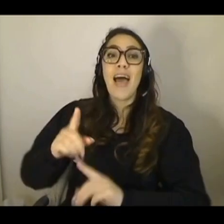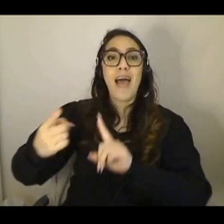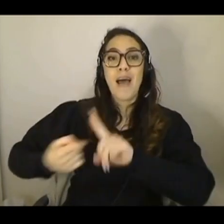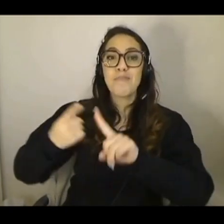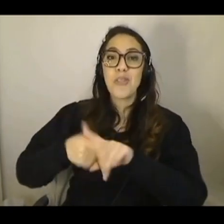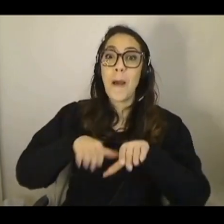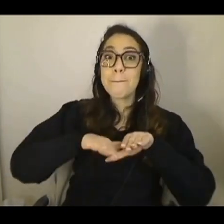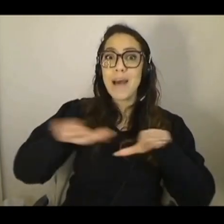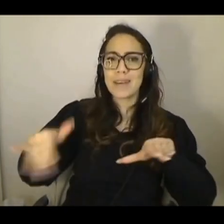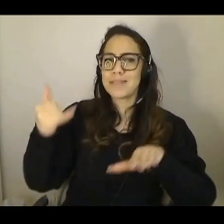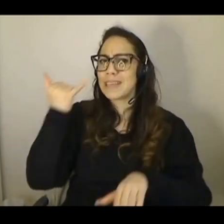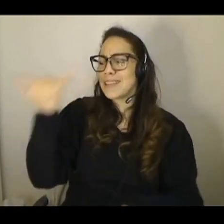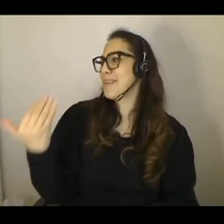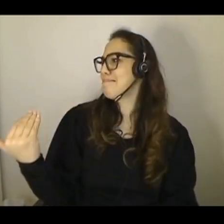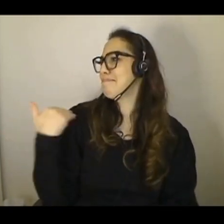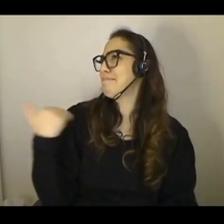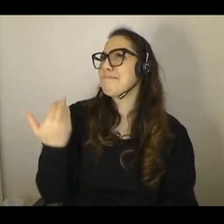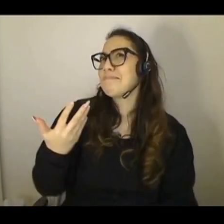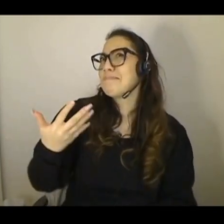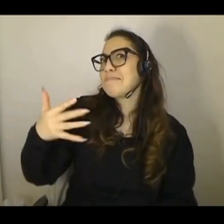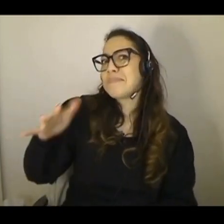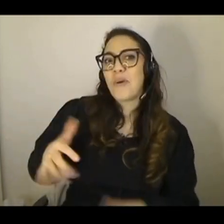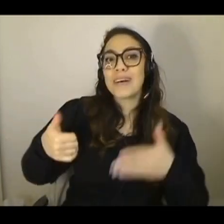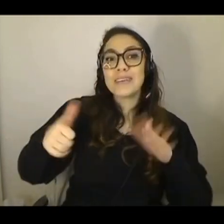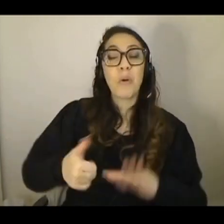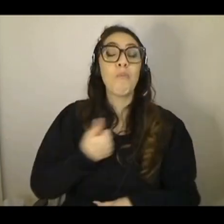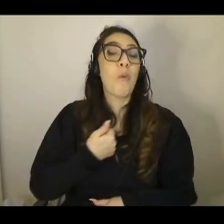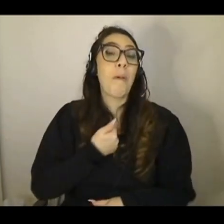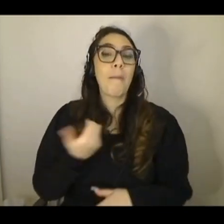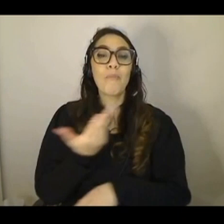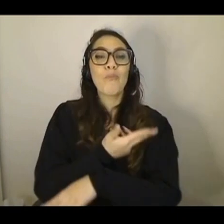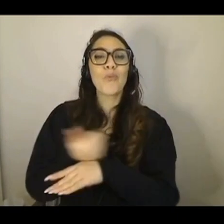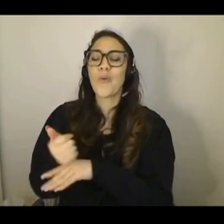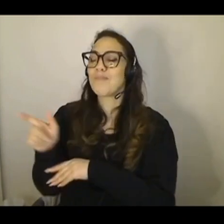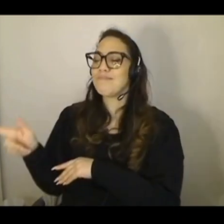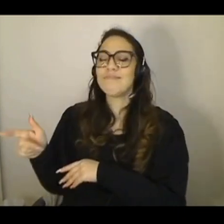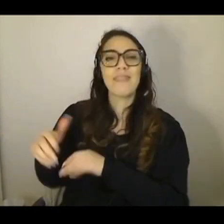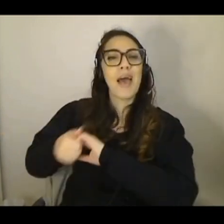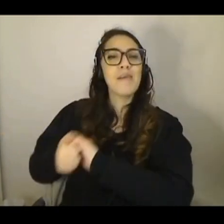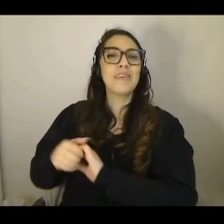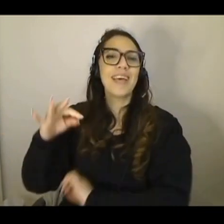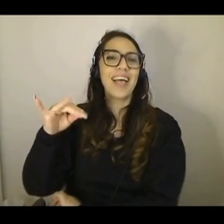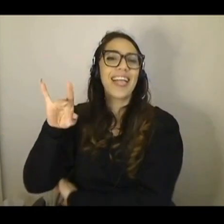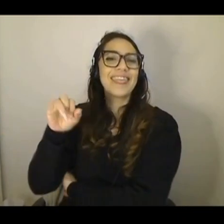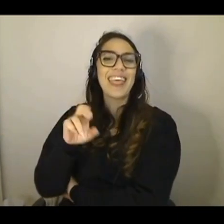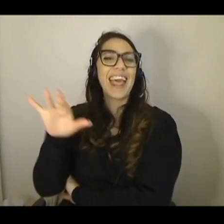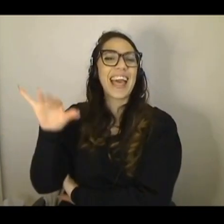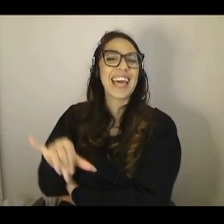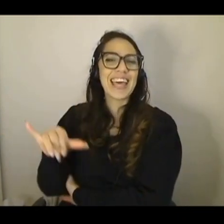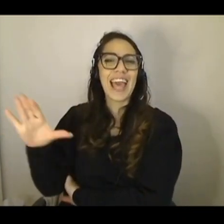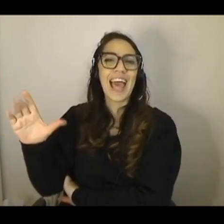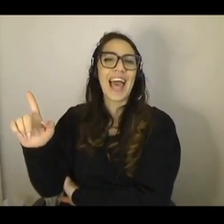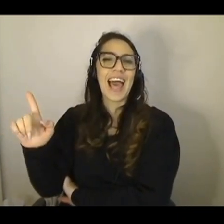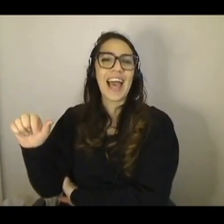il y a 5-6 mois de cela. J'étais dans mon bureau avec mon ami Thierry Garraud, et je galère tout le temps pour trouver la place de parking. C'est une partie de